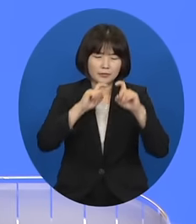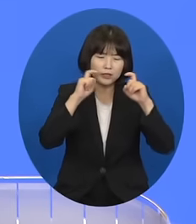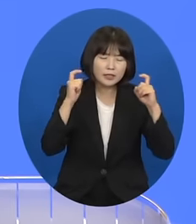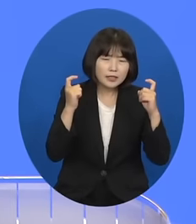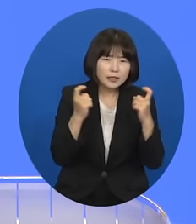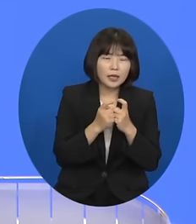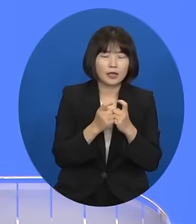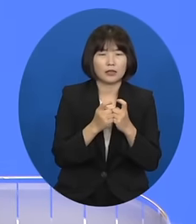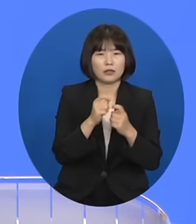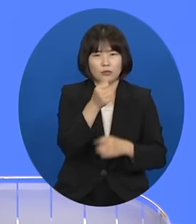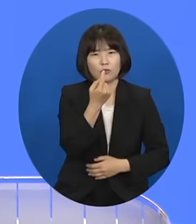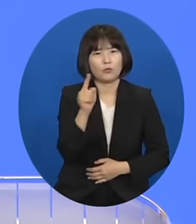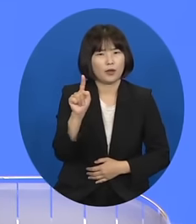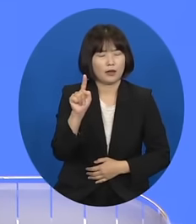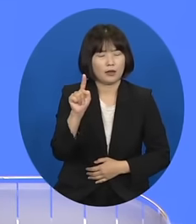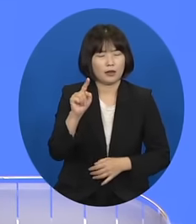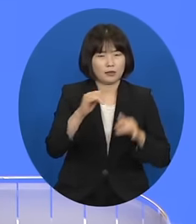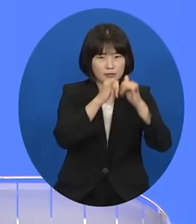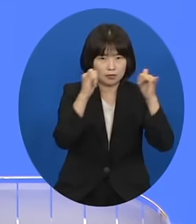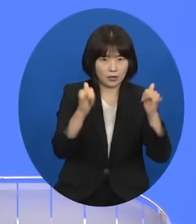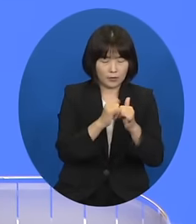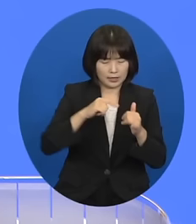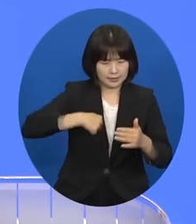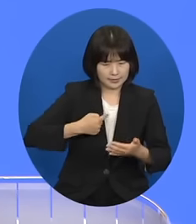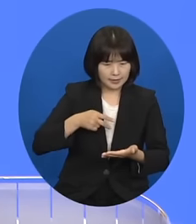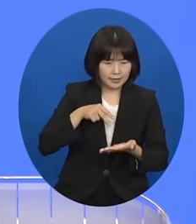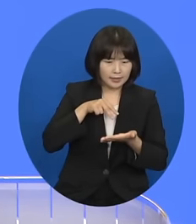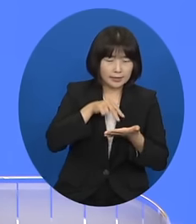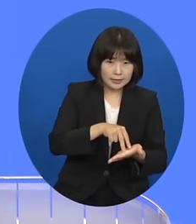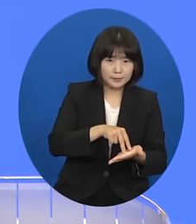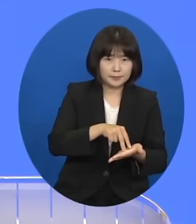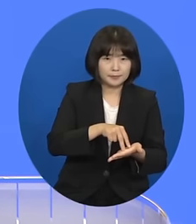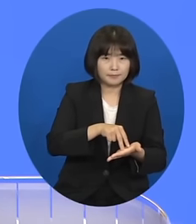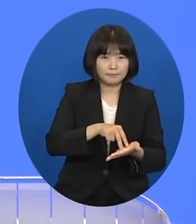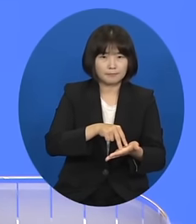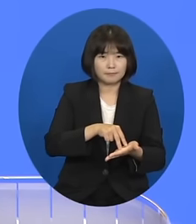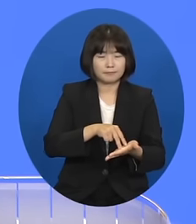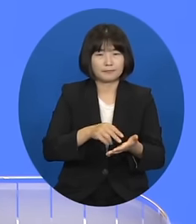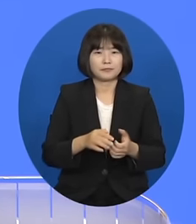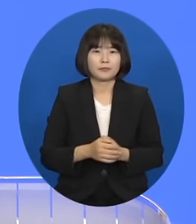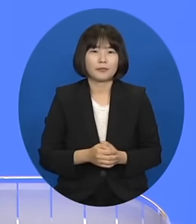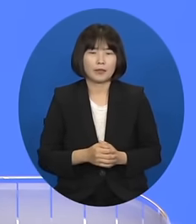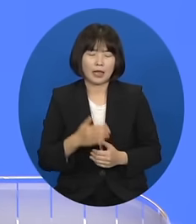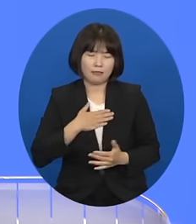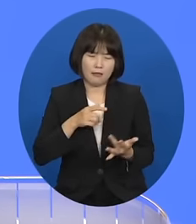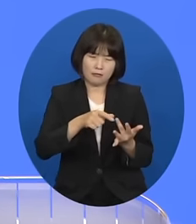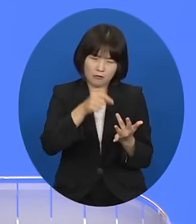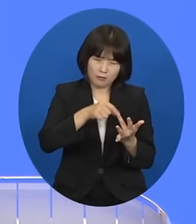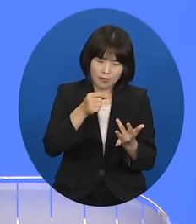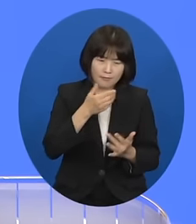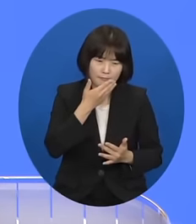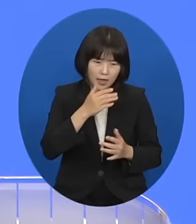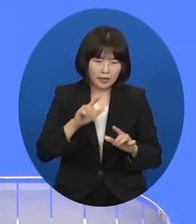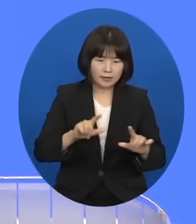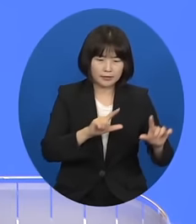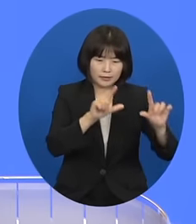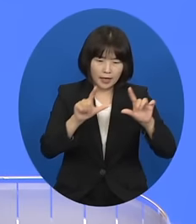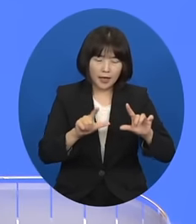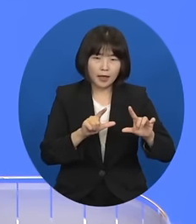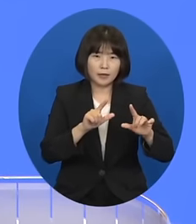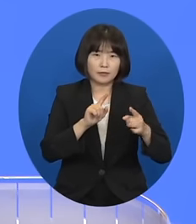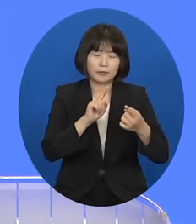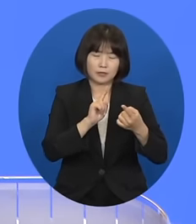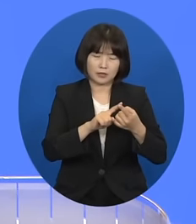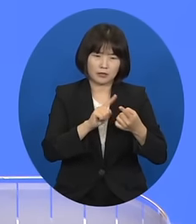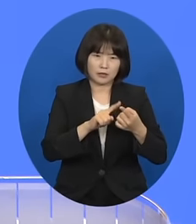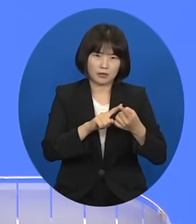특징인 자립 그리고 자신의 주도권을 가지고 삶에서 내가 선택하는 삶을 살자라고 하는 추세